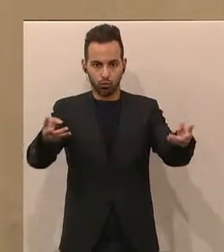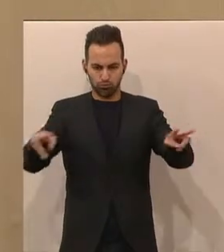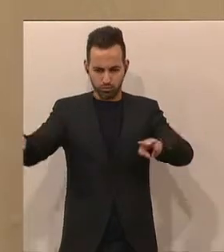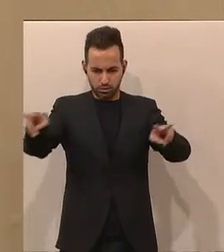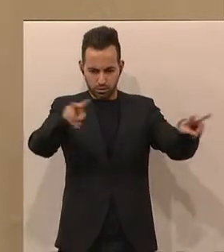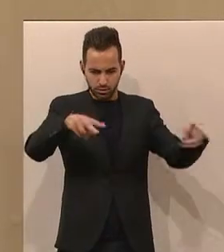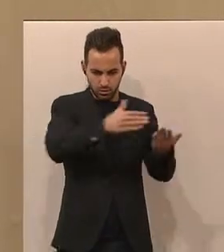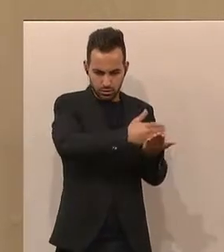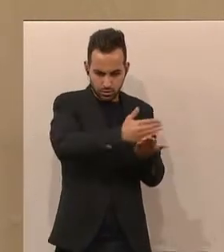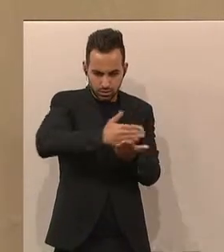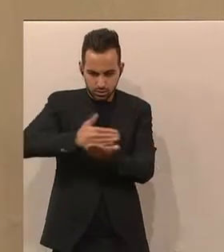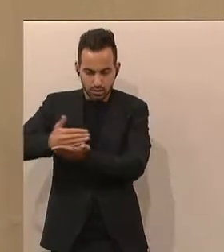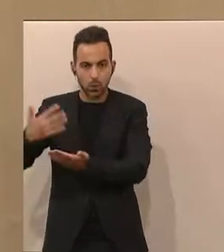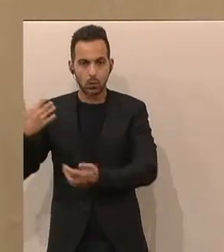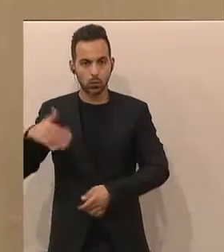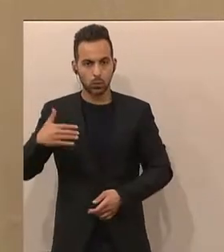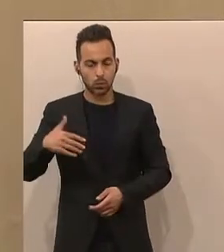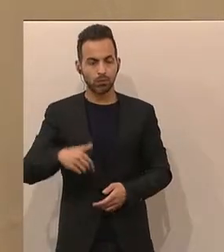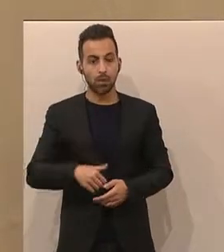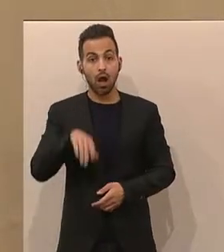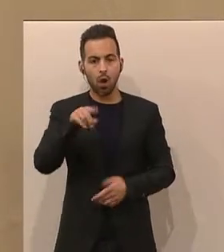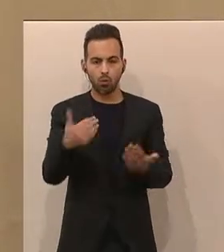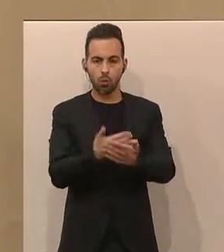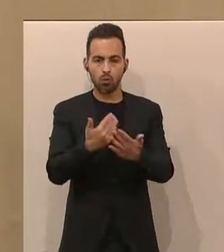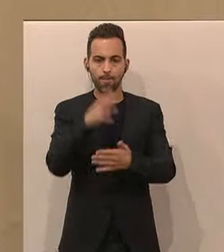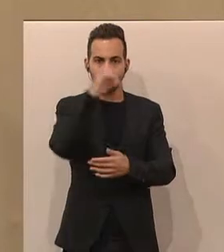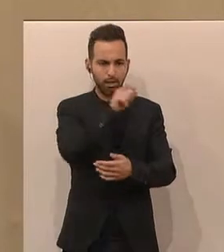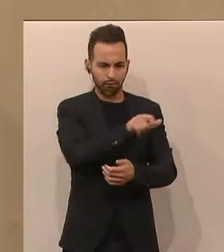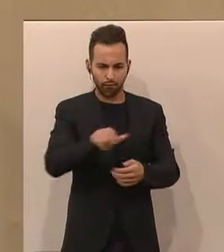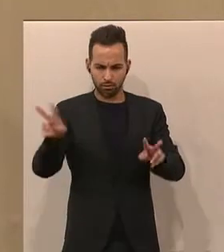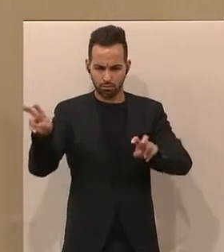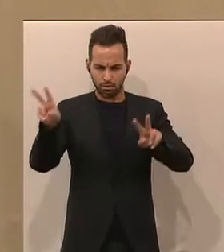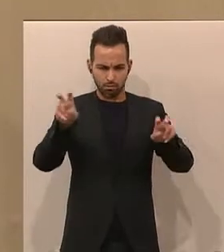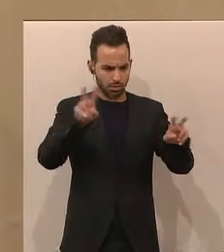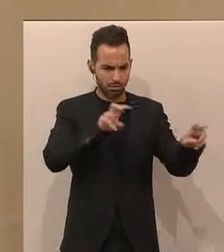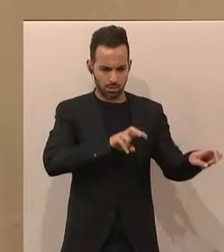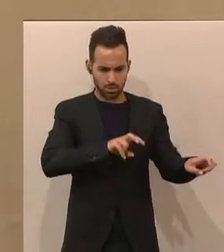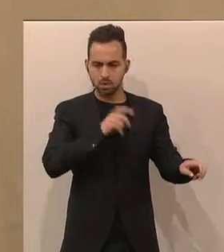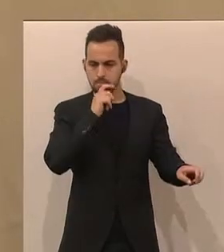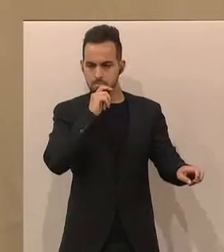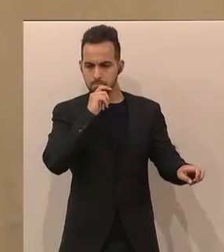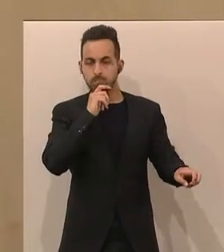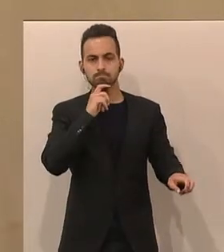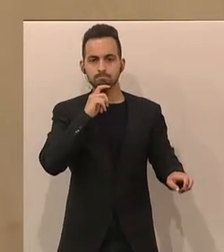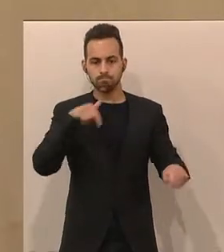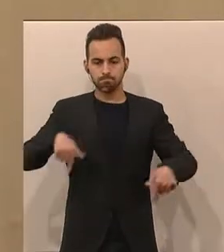Aber es schafft auch neue Begrifflichkeiten, die wir bis dato nicht gehabt haben und wo wir diese einfach in heimisches Recht